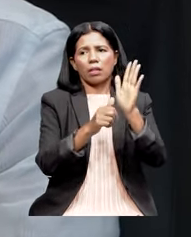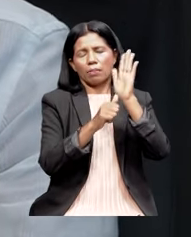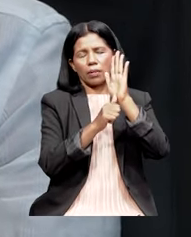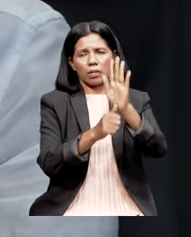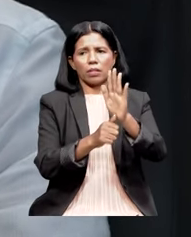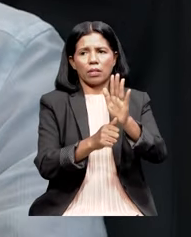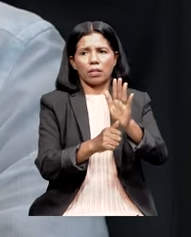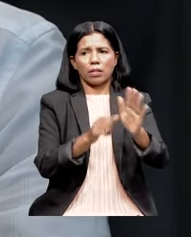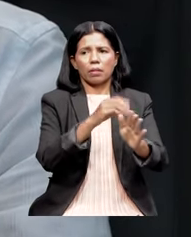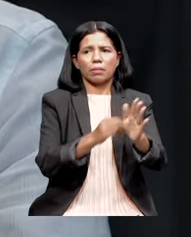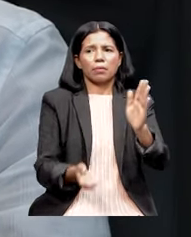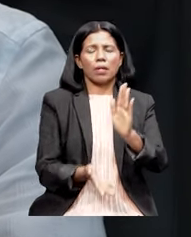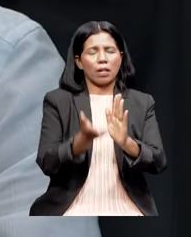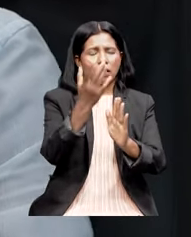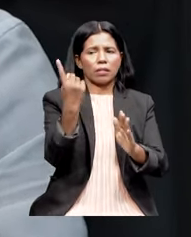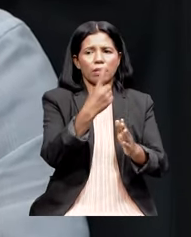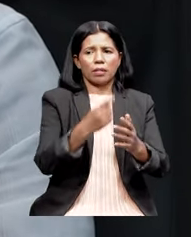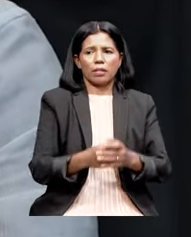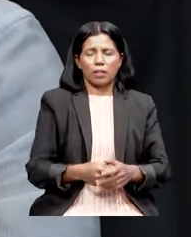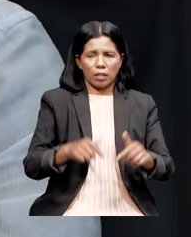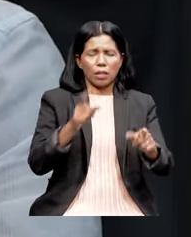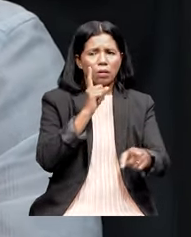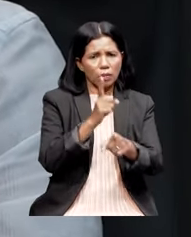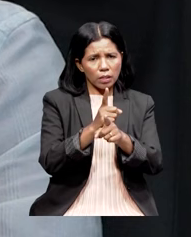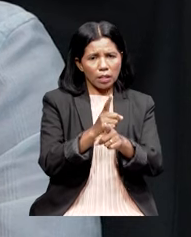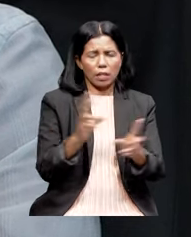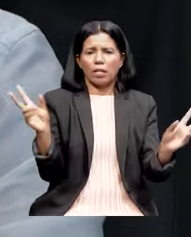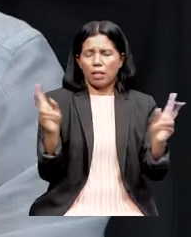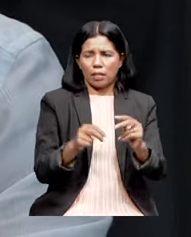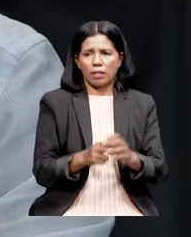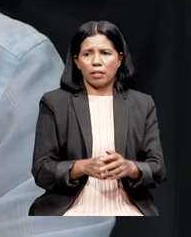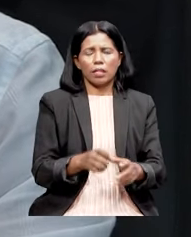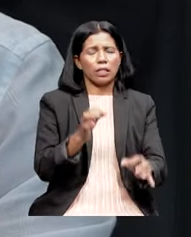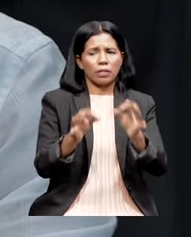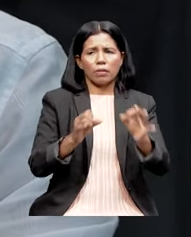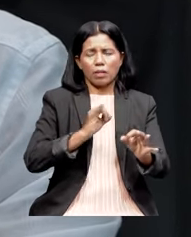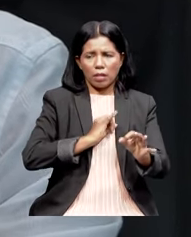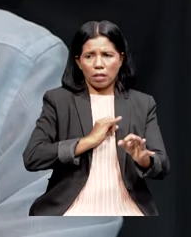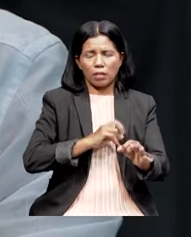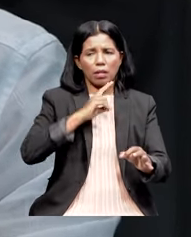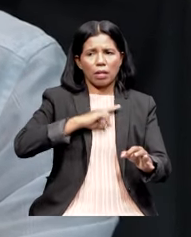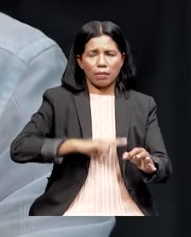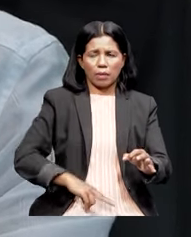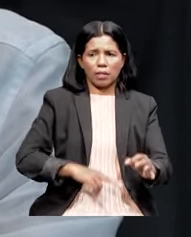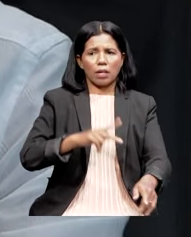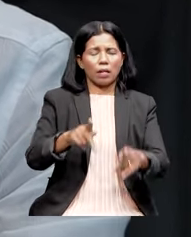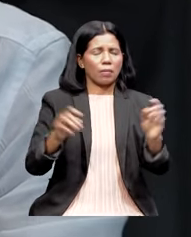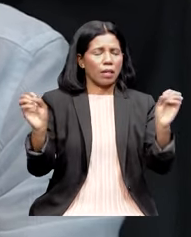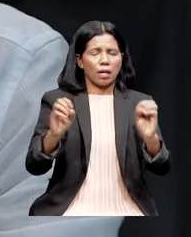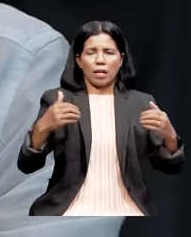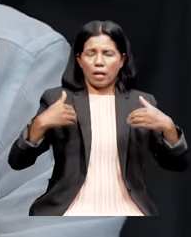sana rata-rata asal hadi serakai nunai tu ni kalai saya hau ni konteks tu dia hamlahan sebabnya emang lah ya